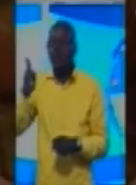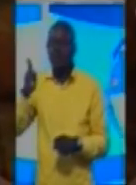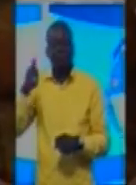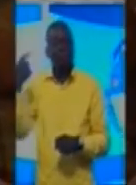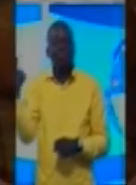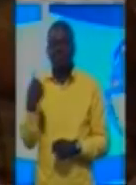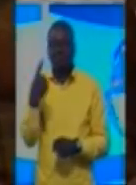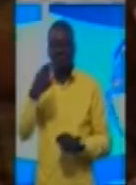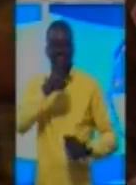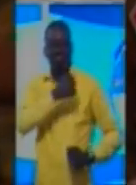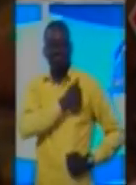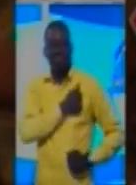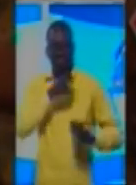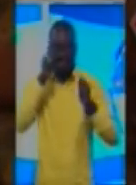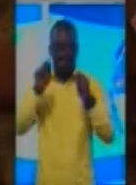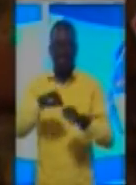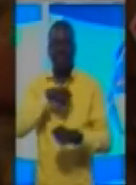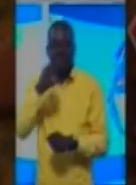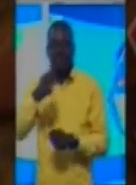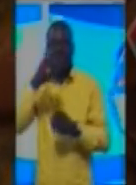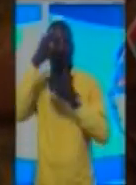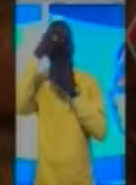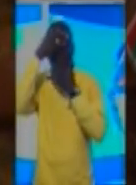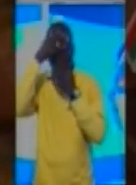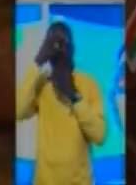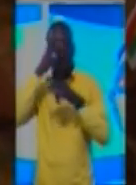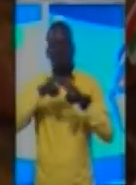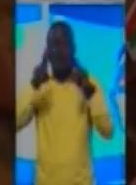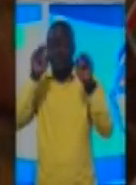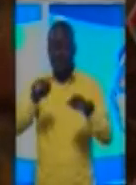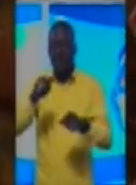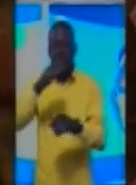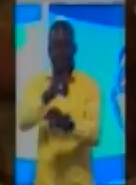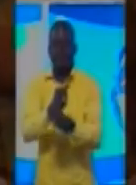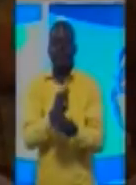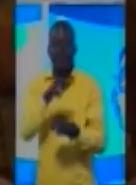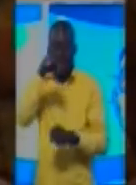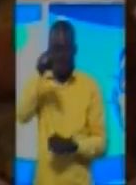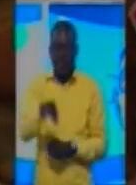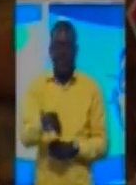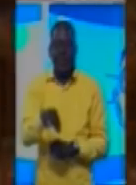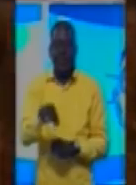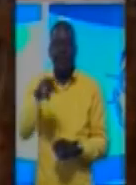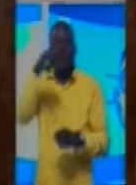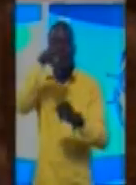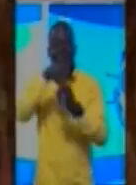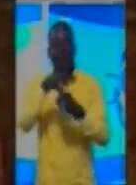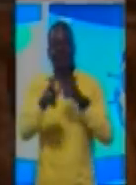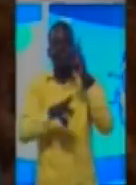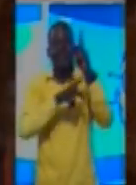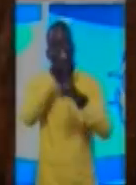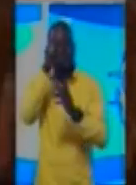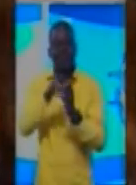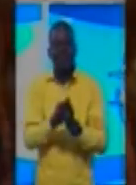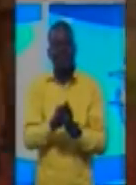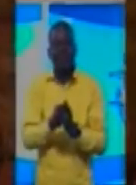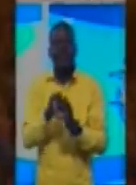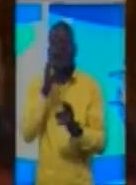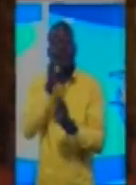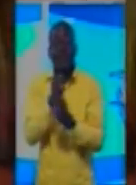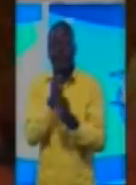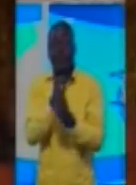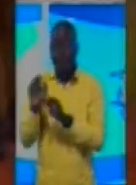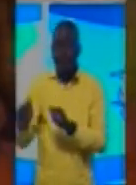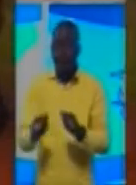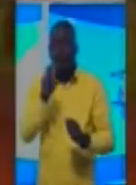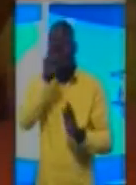le terrorisme. Cette guerre ne peut être gagnée qu'à l'intérieur de la population. Plus de collaboration, plus